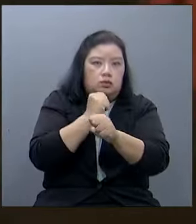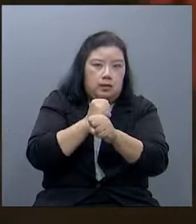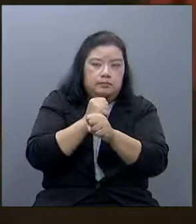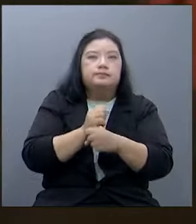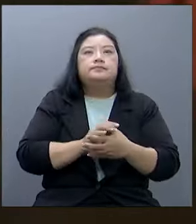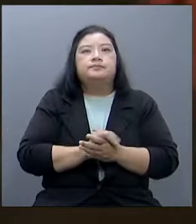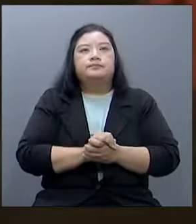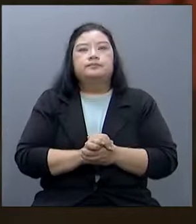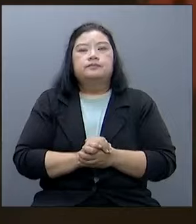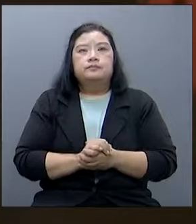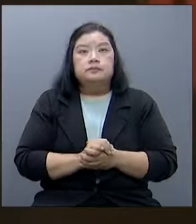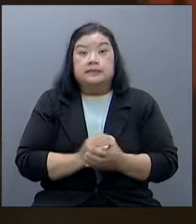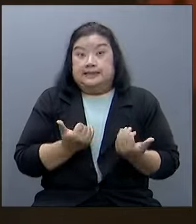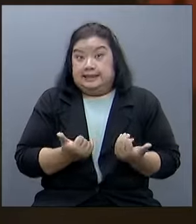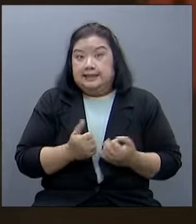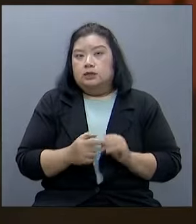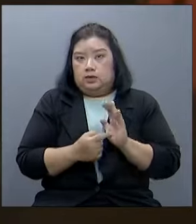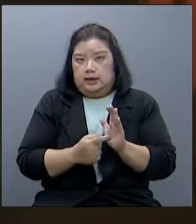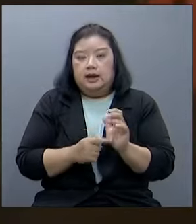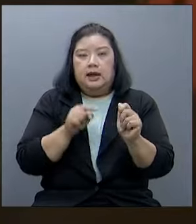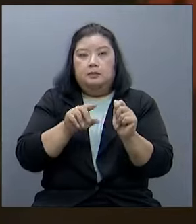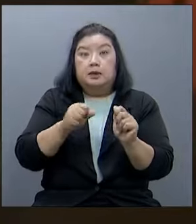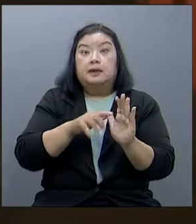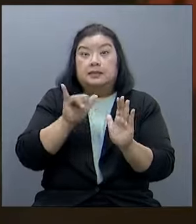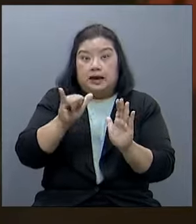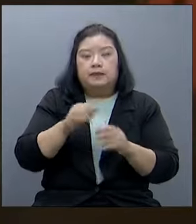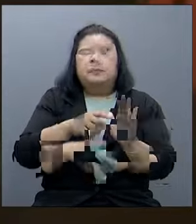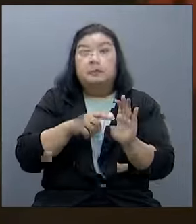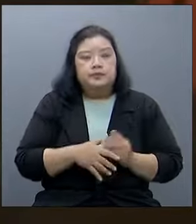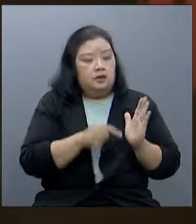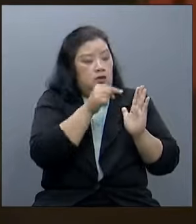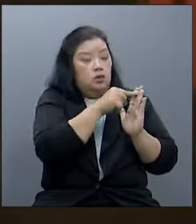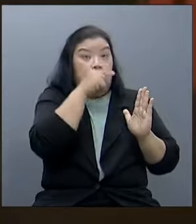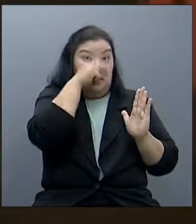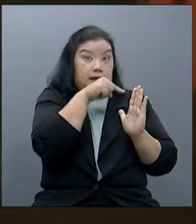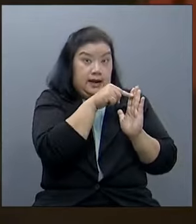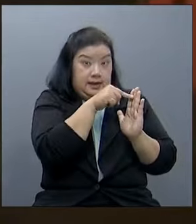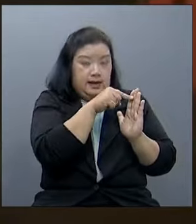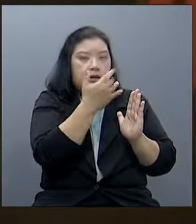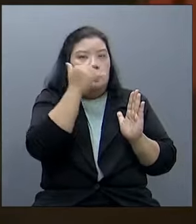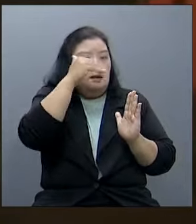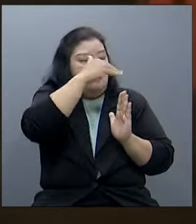า แม่สายนี่ฟังเราเนี่ยพอมะเขาไมยอมใหเราทำอะไร